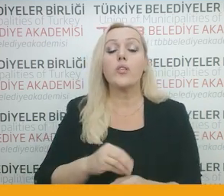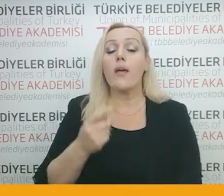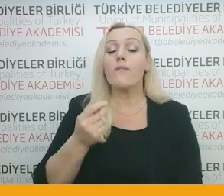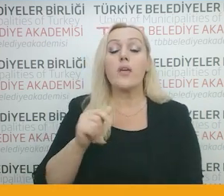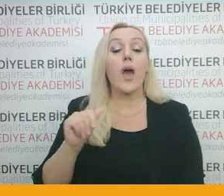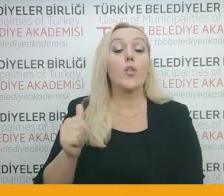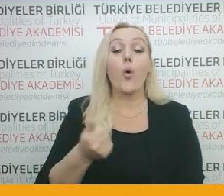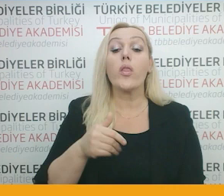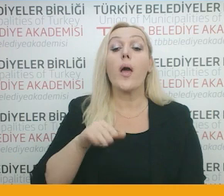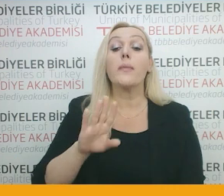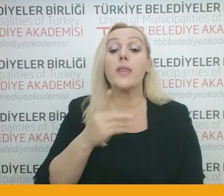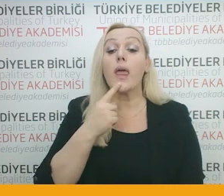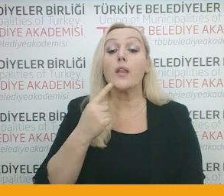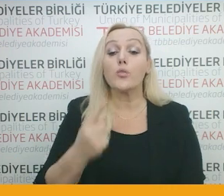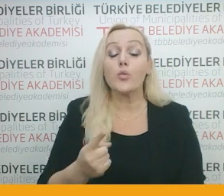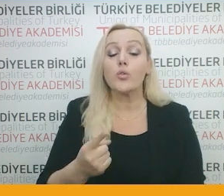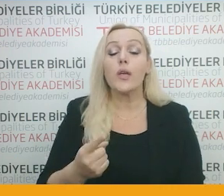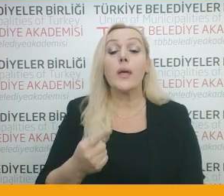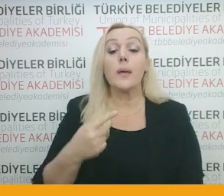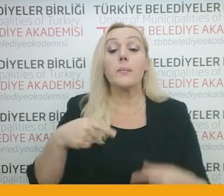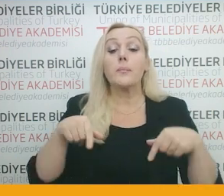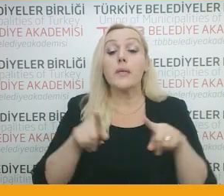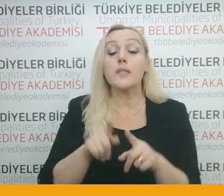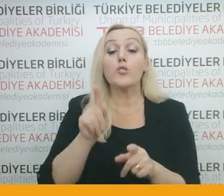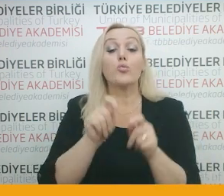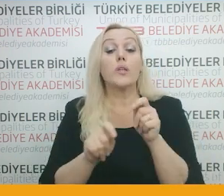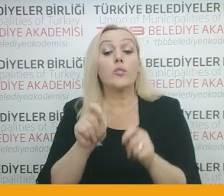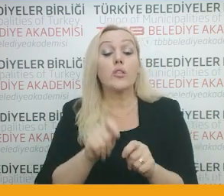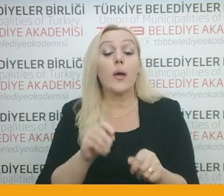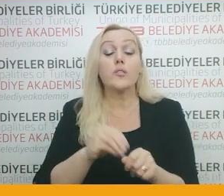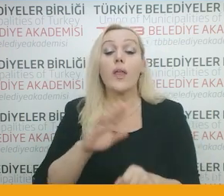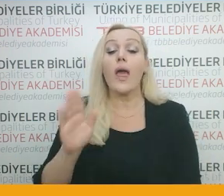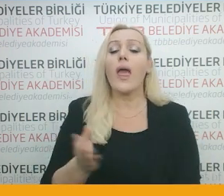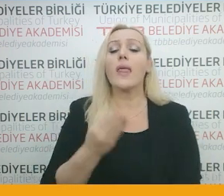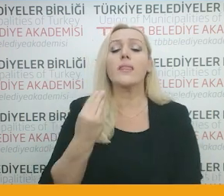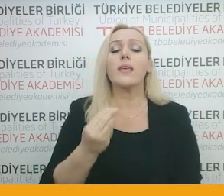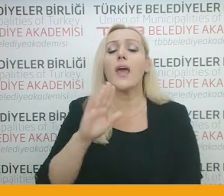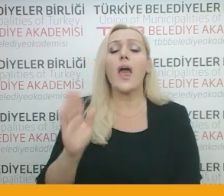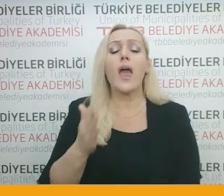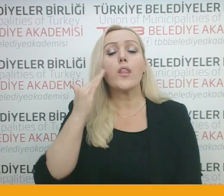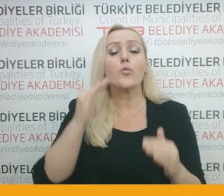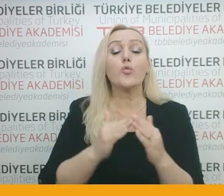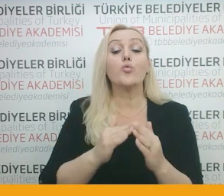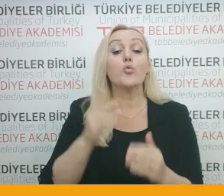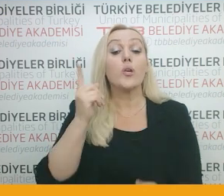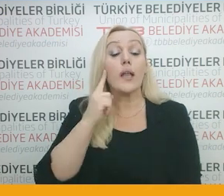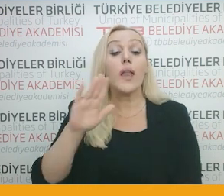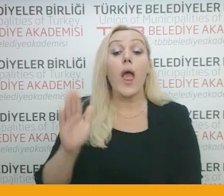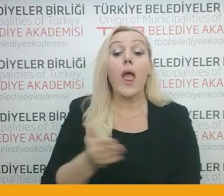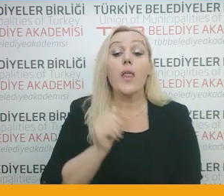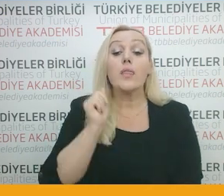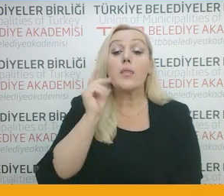fiyatı önemsemeyebiliyoruz. Ama ürünü biz kullanacağımız için en iyisini, en uygununu, en kalitesini, gerekirse en